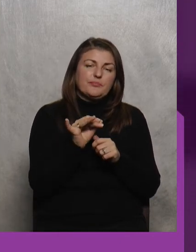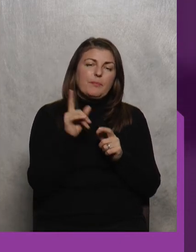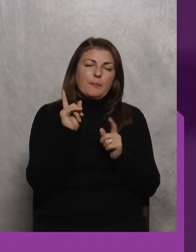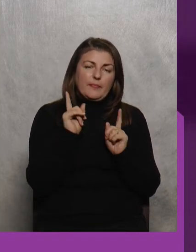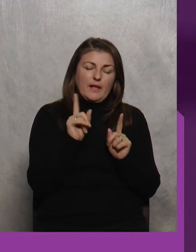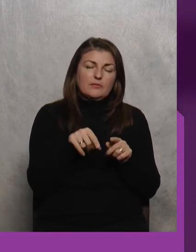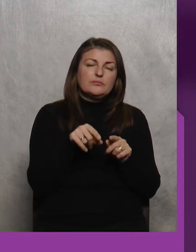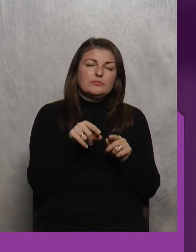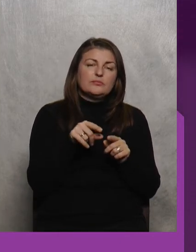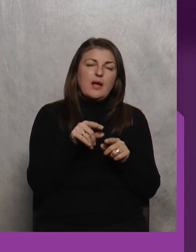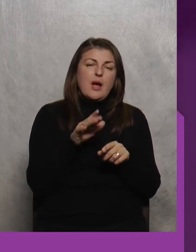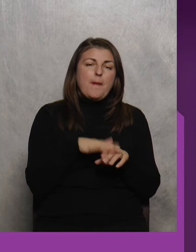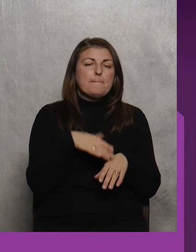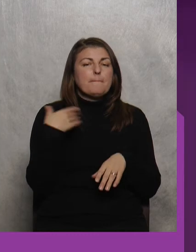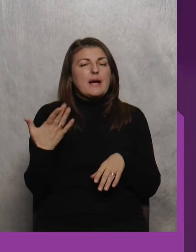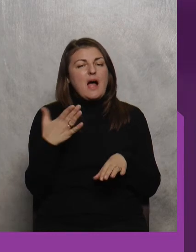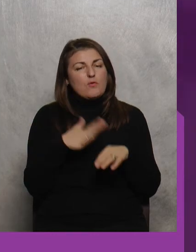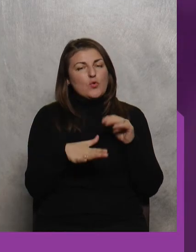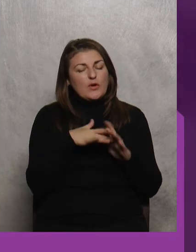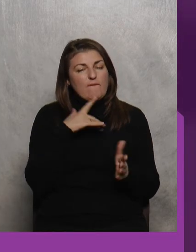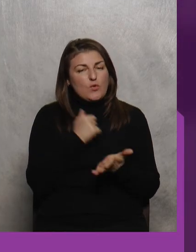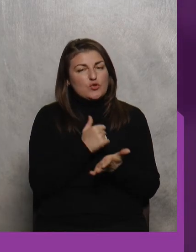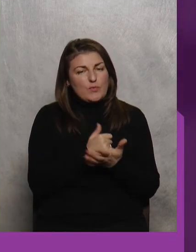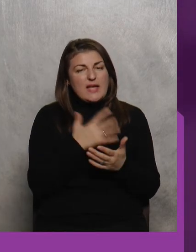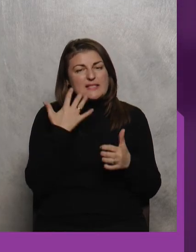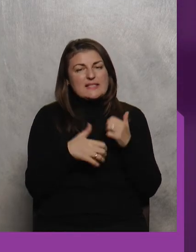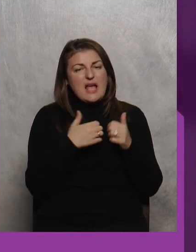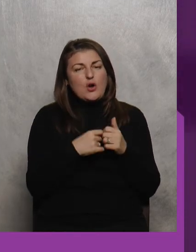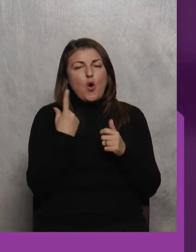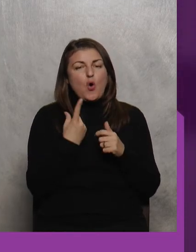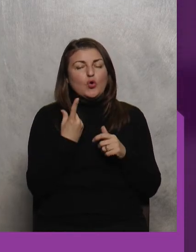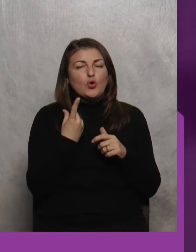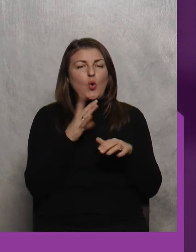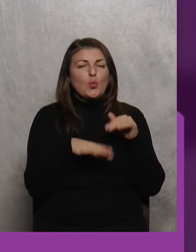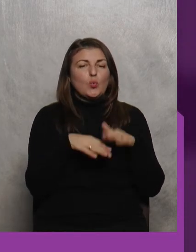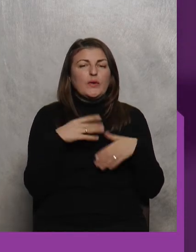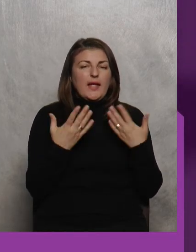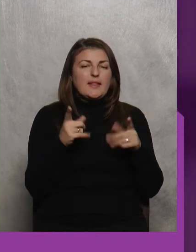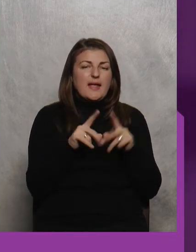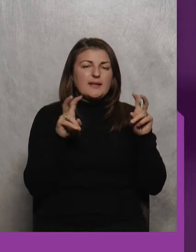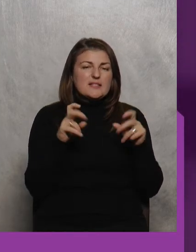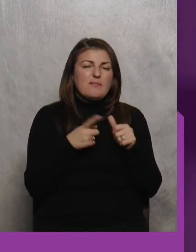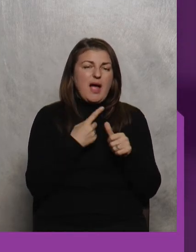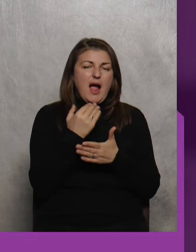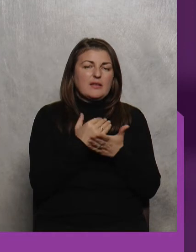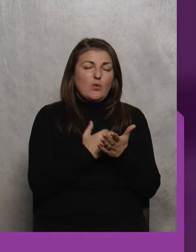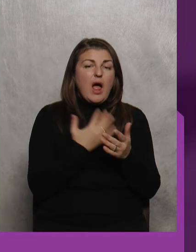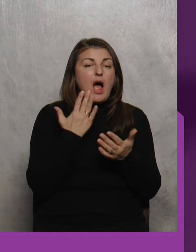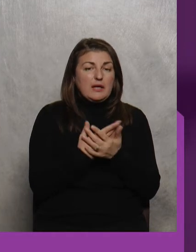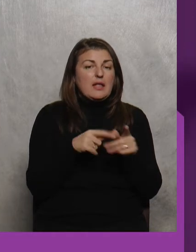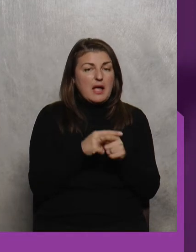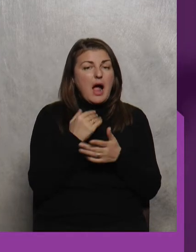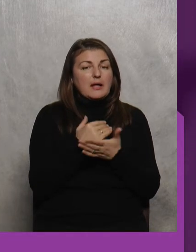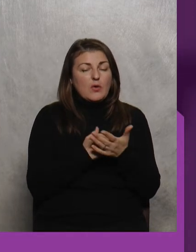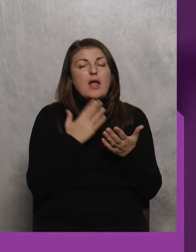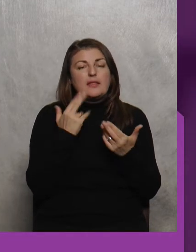також правої руки, в частності, серед одноруких, так називаємо категорія. А є і така